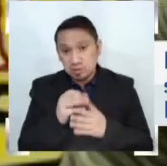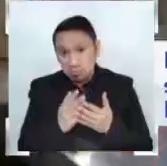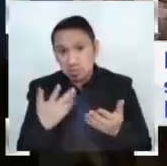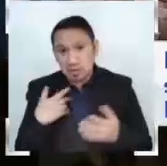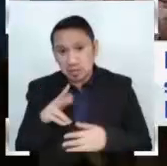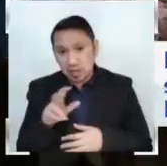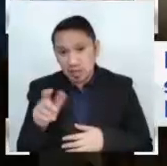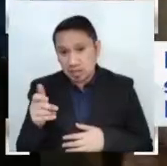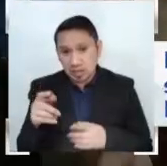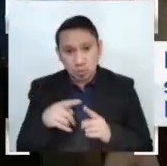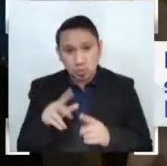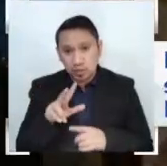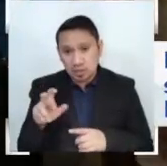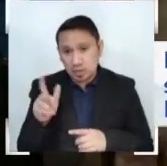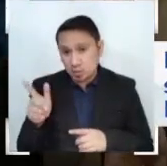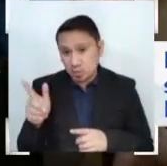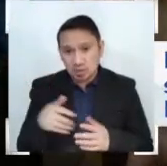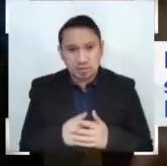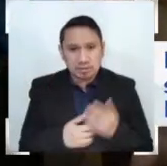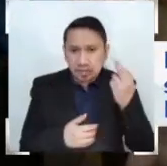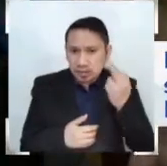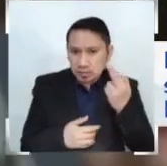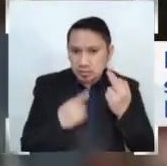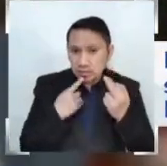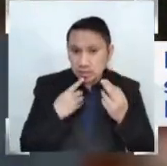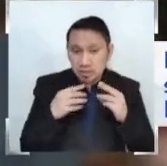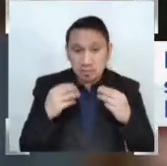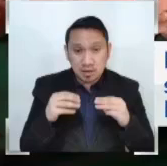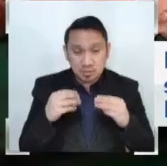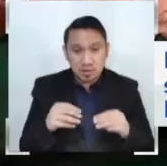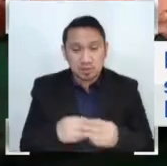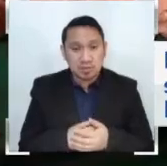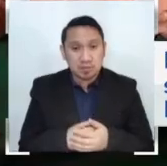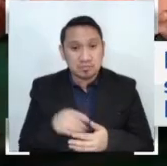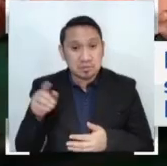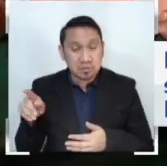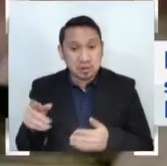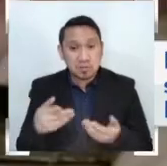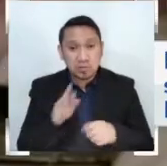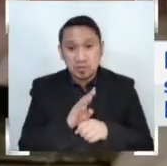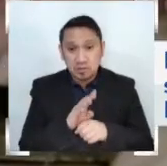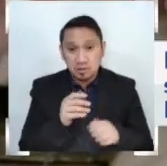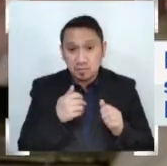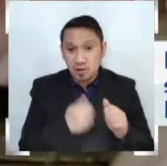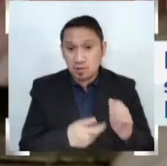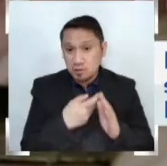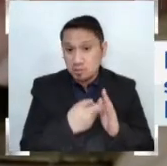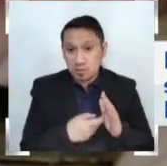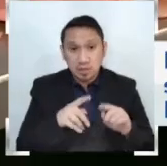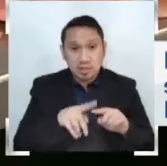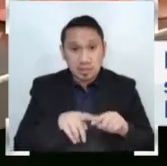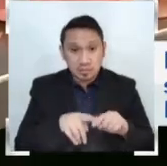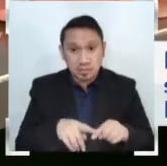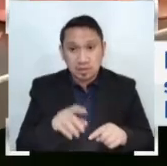320. Katwira ng mga nasa palengke, ang pasa ng trader ang sinusundan nilang presyo na nakadepende sa dami o konti